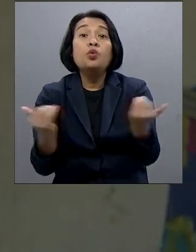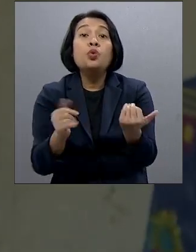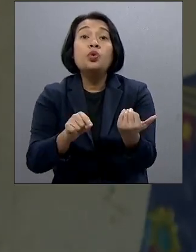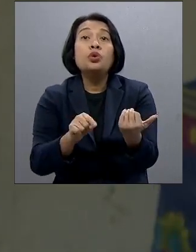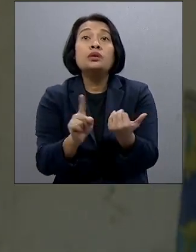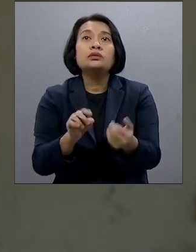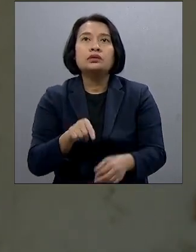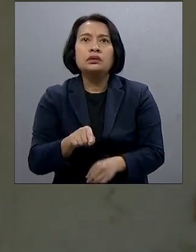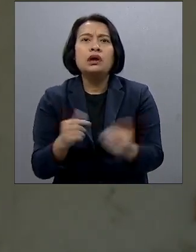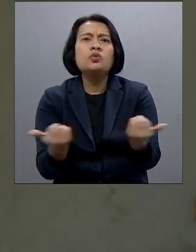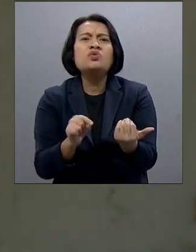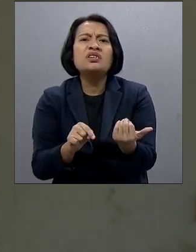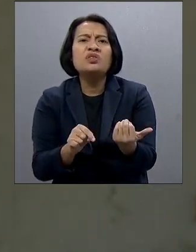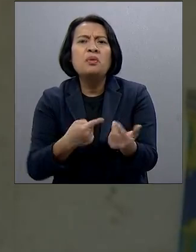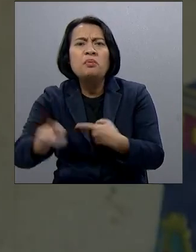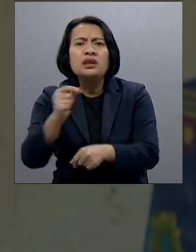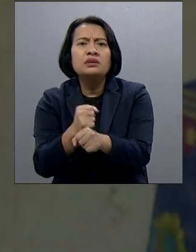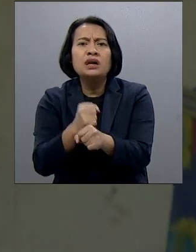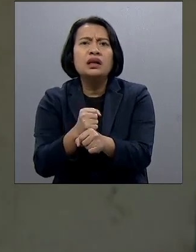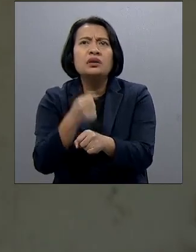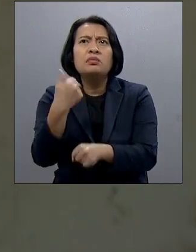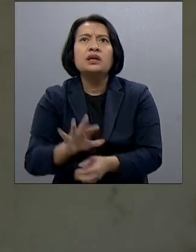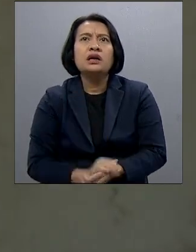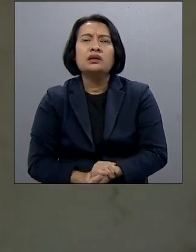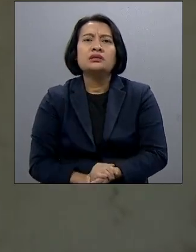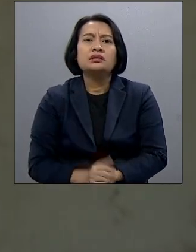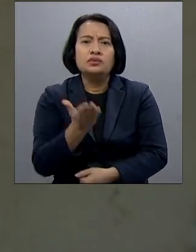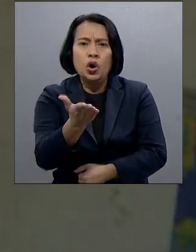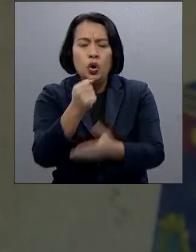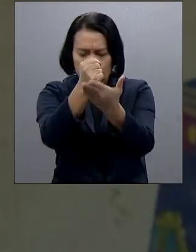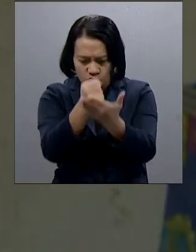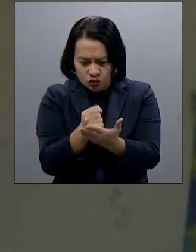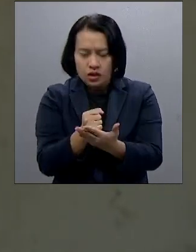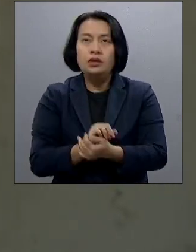ไปไม่ได้ขอกรุณาความช่วยเหลือหน่อย